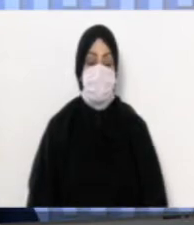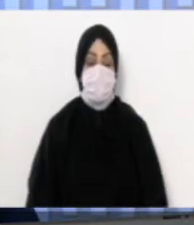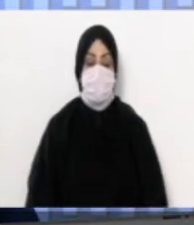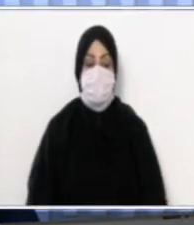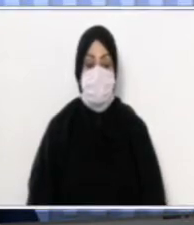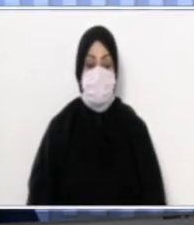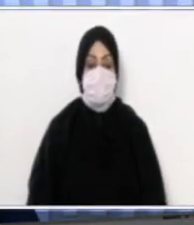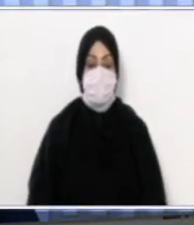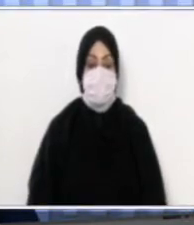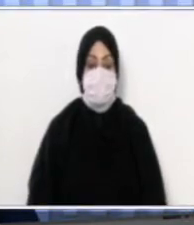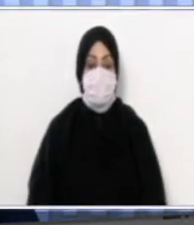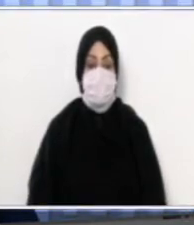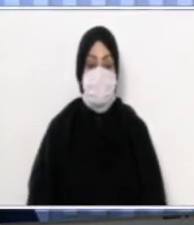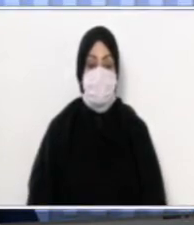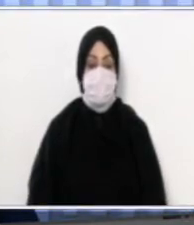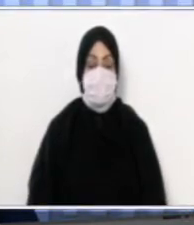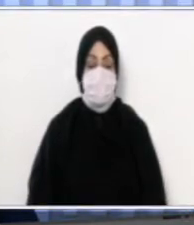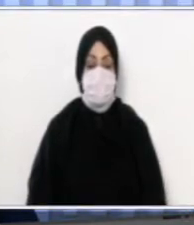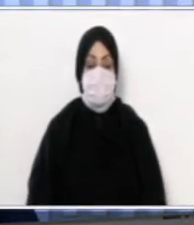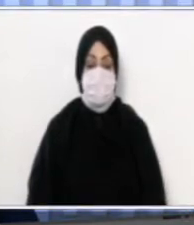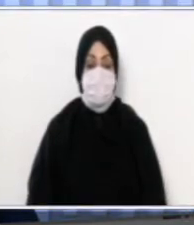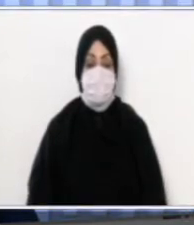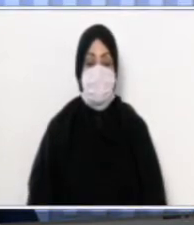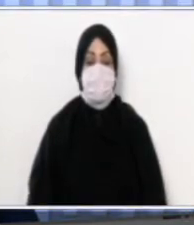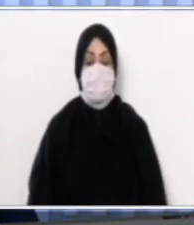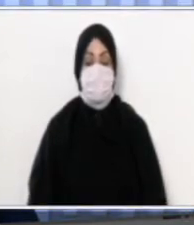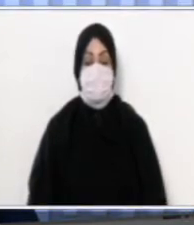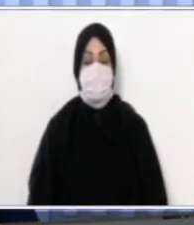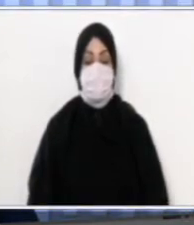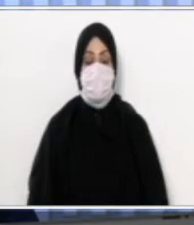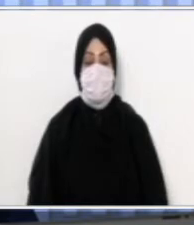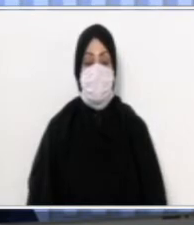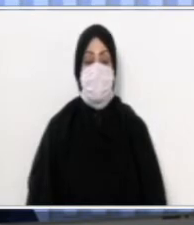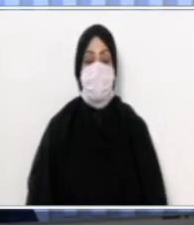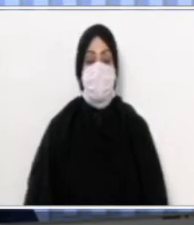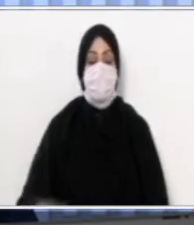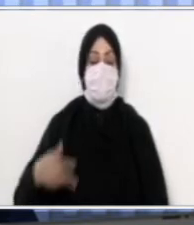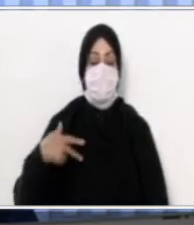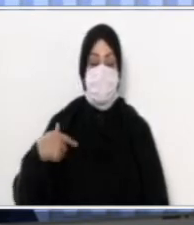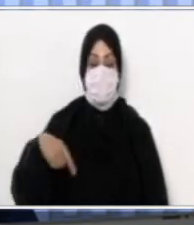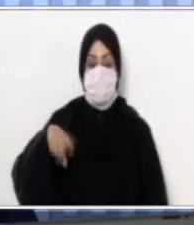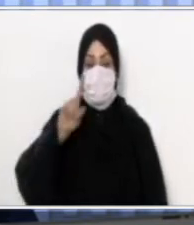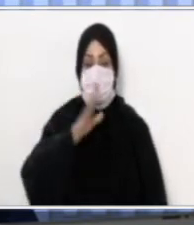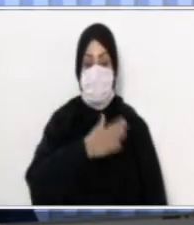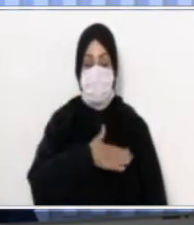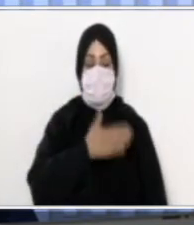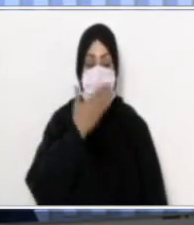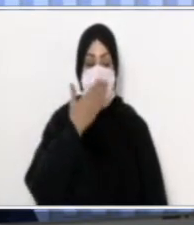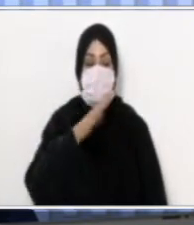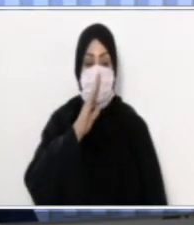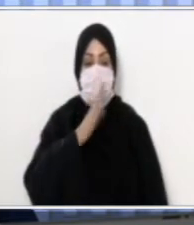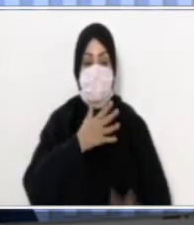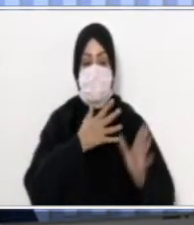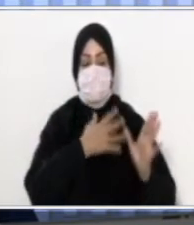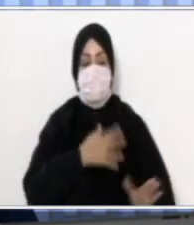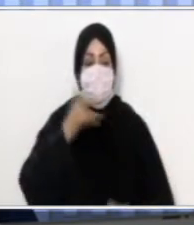كنوز. بسم الله والحمد لله والصلاة والسلام على سيدنا رسول الله وعلى آله